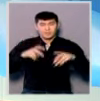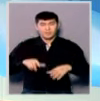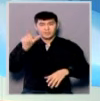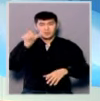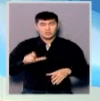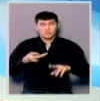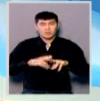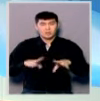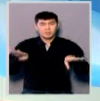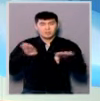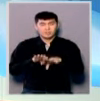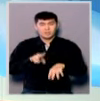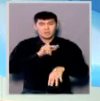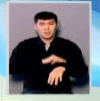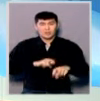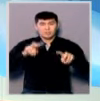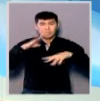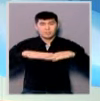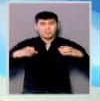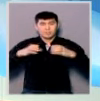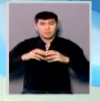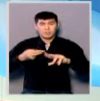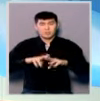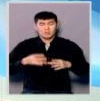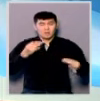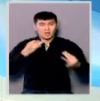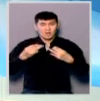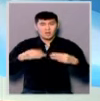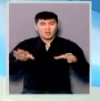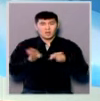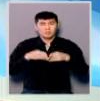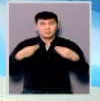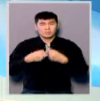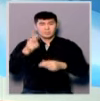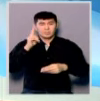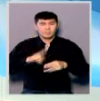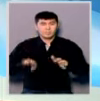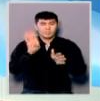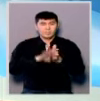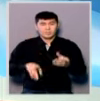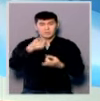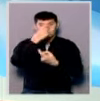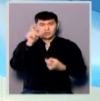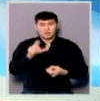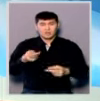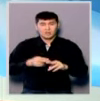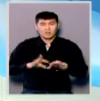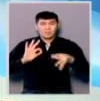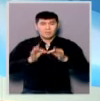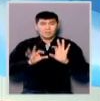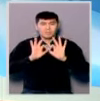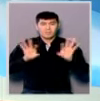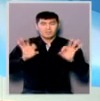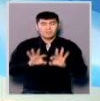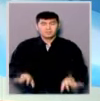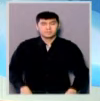съемочная группа наблюдала за работой спецотряда и пообщалась с семьей пропавшего без вести гражданина. Более подробнее в